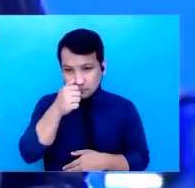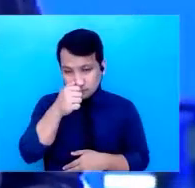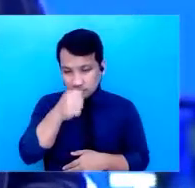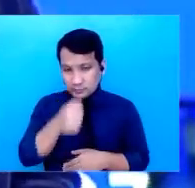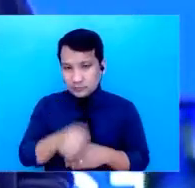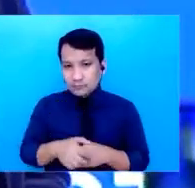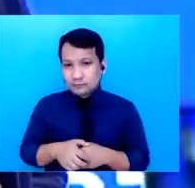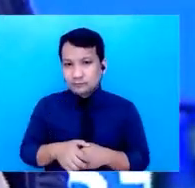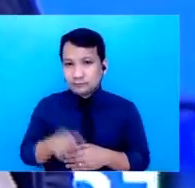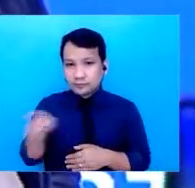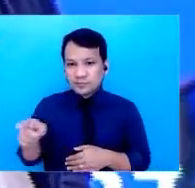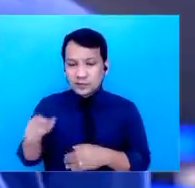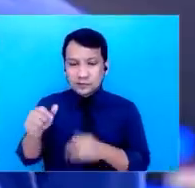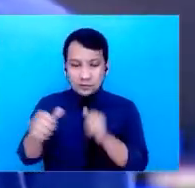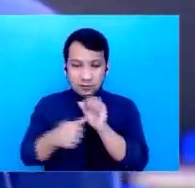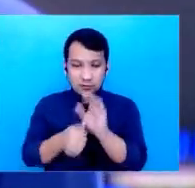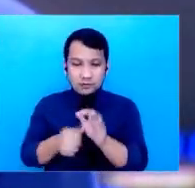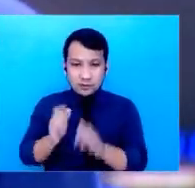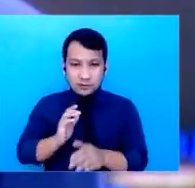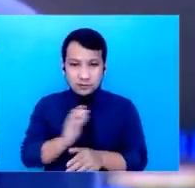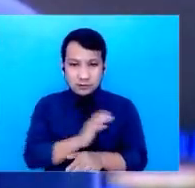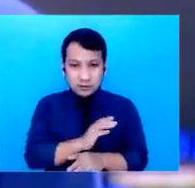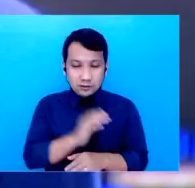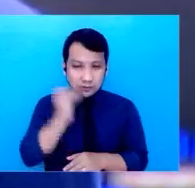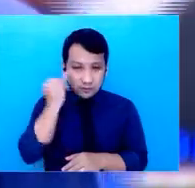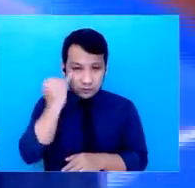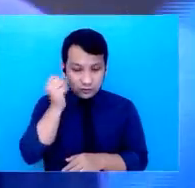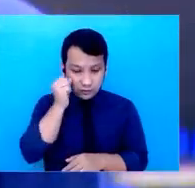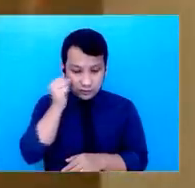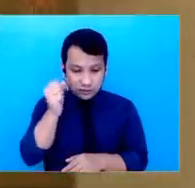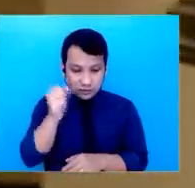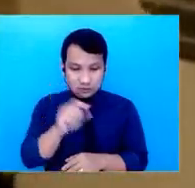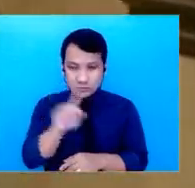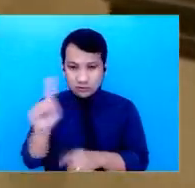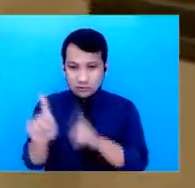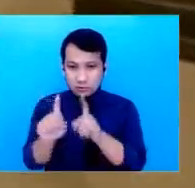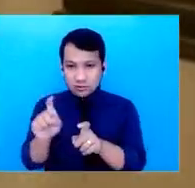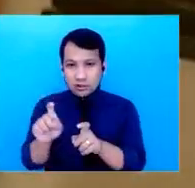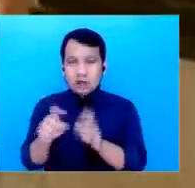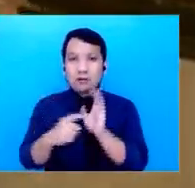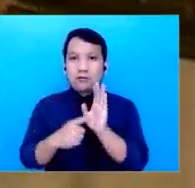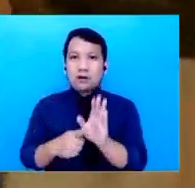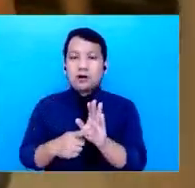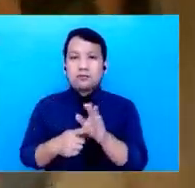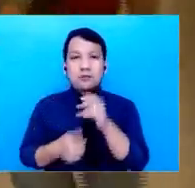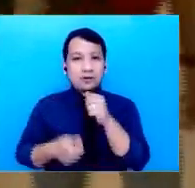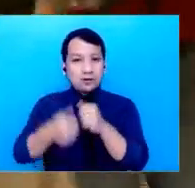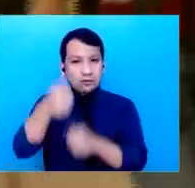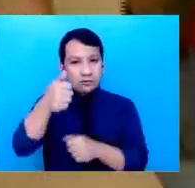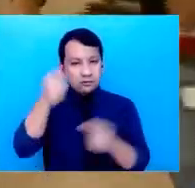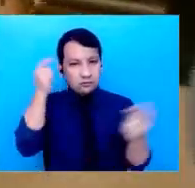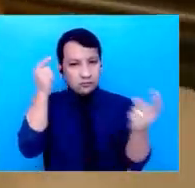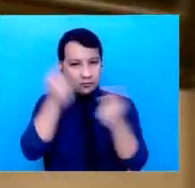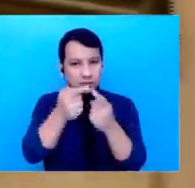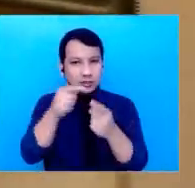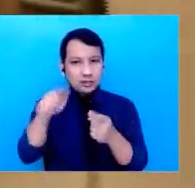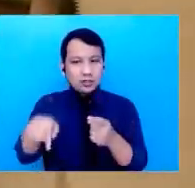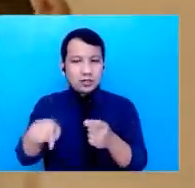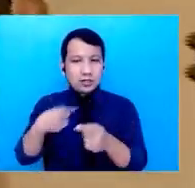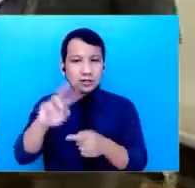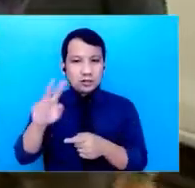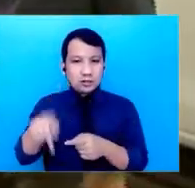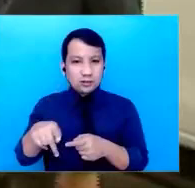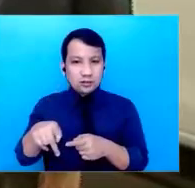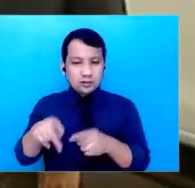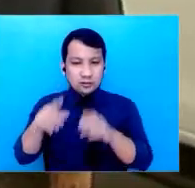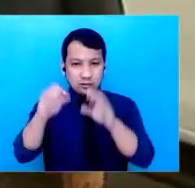Kung si Albay 2nd District Representative Joey Salceda ang tatanungin, ang pagkapangulo talaga ang target ni Davao City Mayor Sara